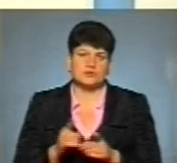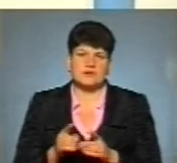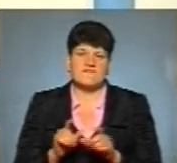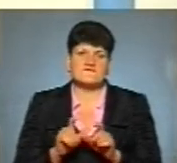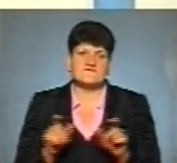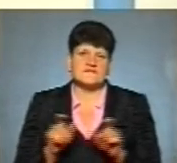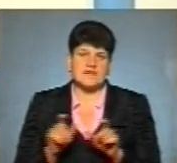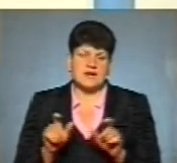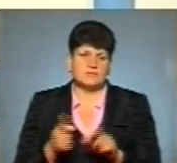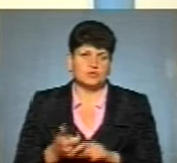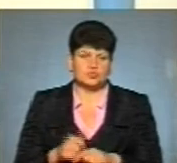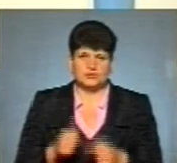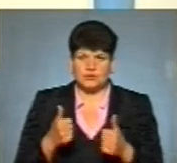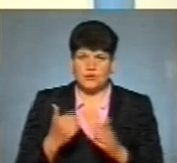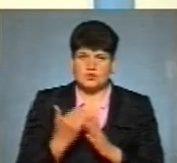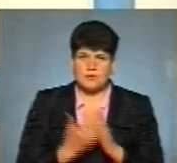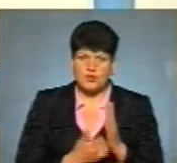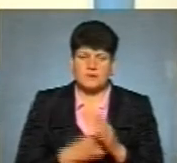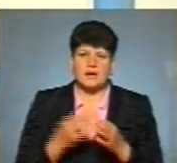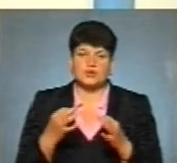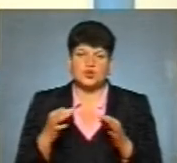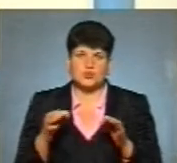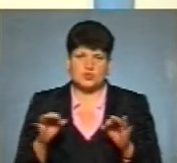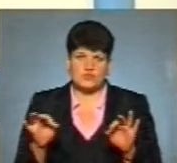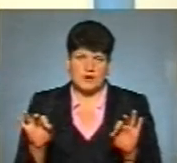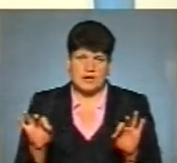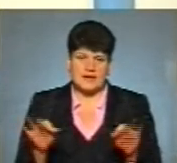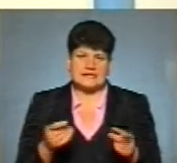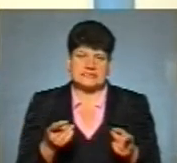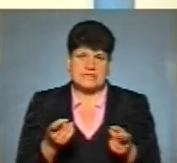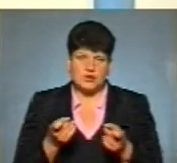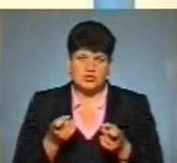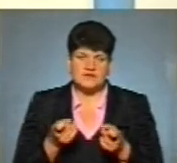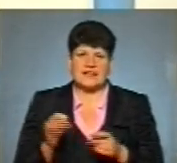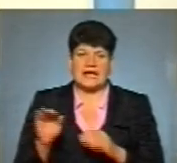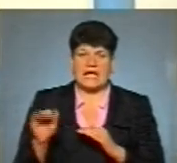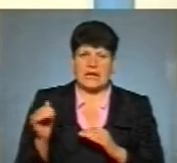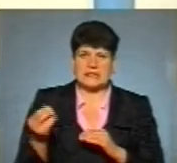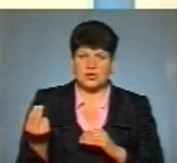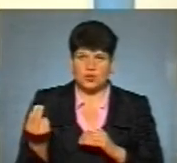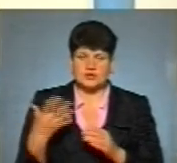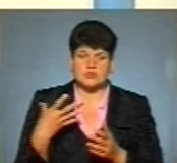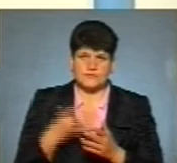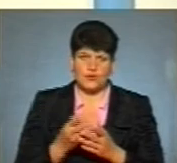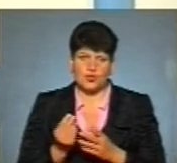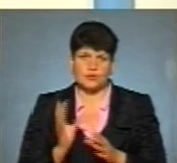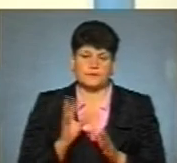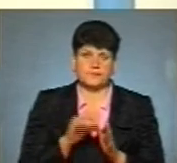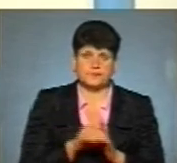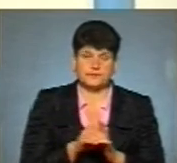ферм. Дуже хороша програма, яка дозволяє, залучивши кредитні кошти, свої кошти